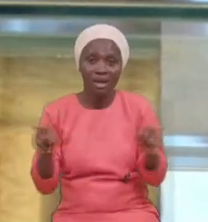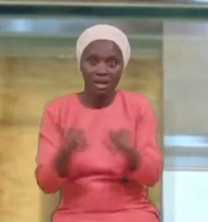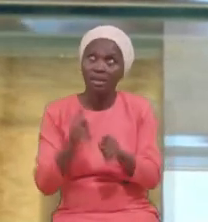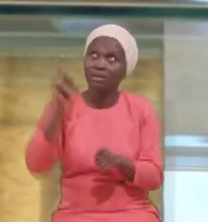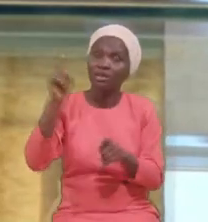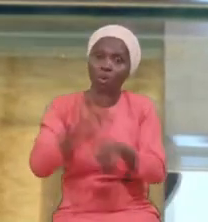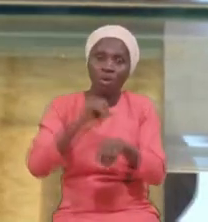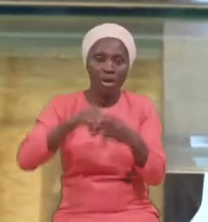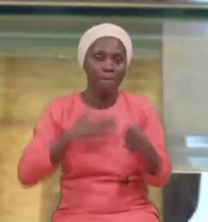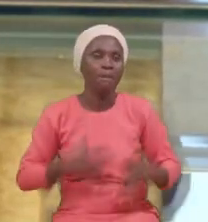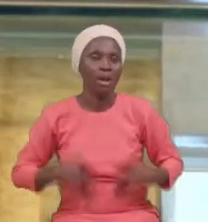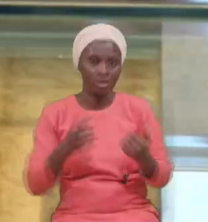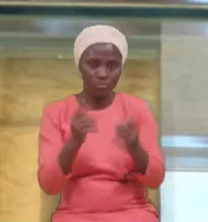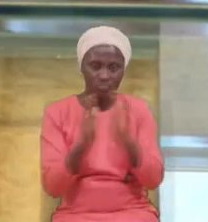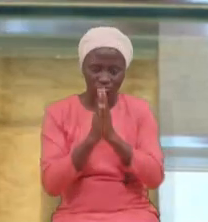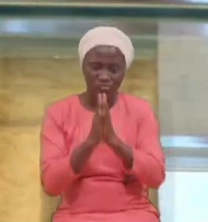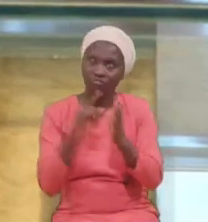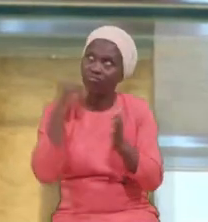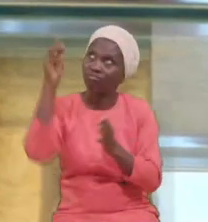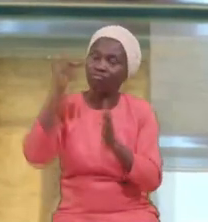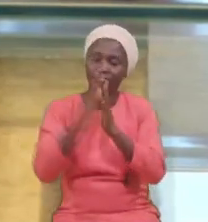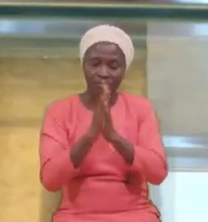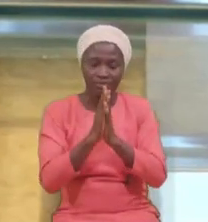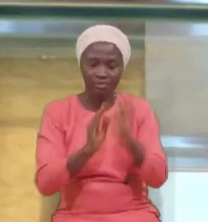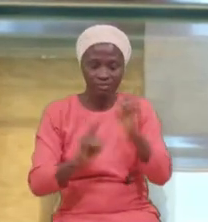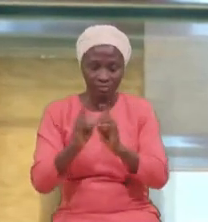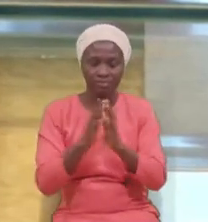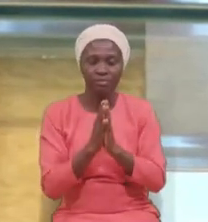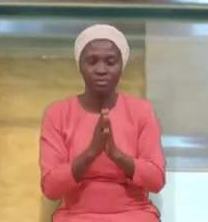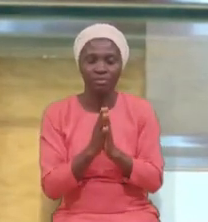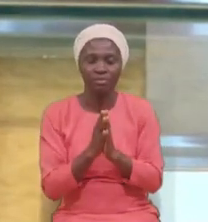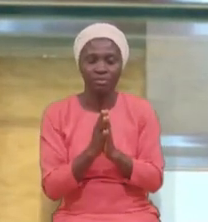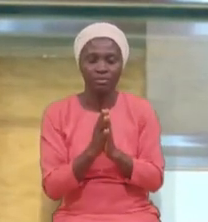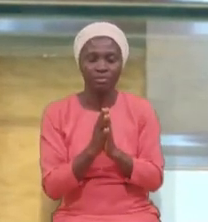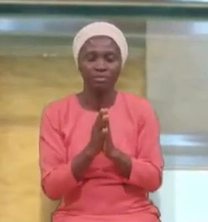comme il agit dans votre vie. Parlez au Seigneur.